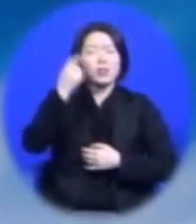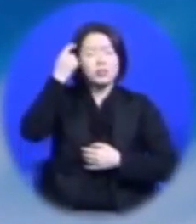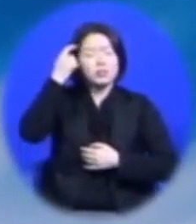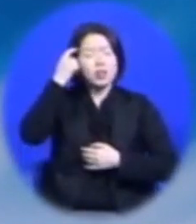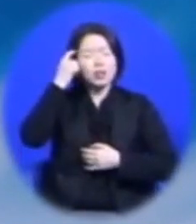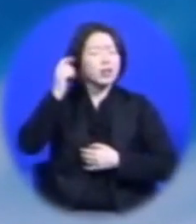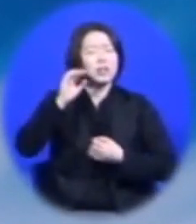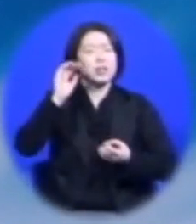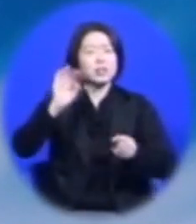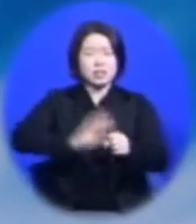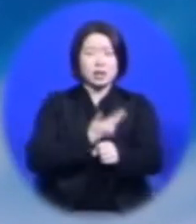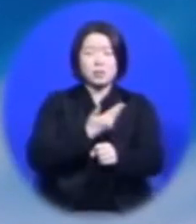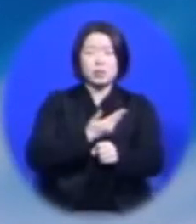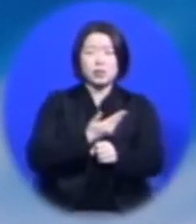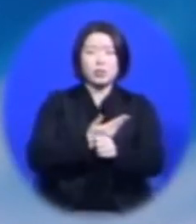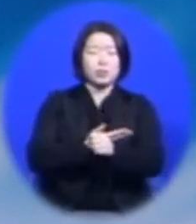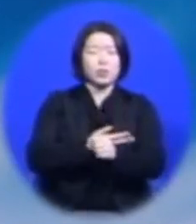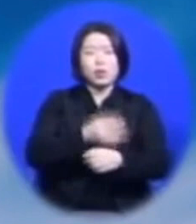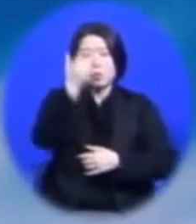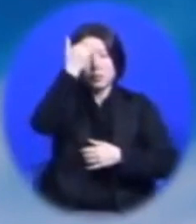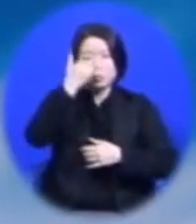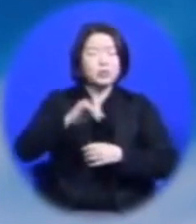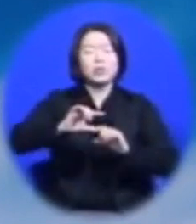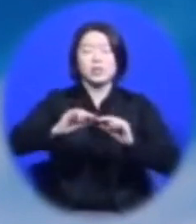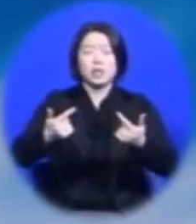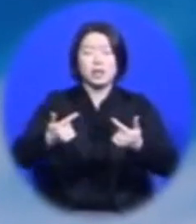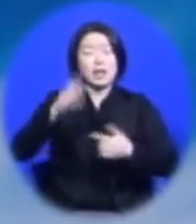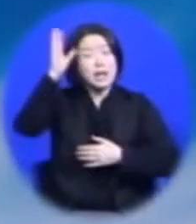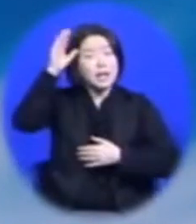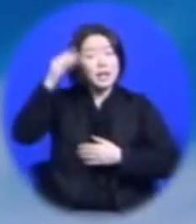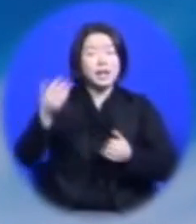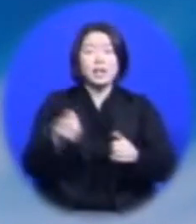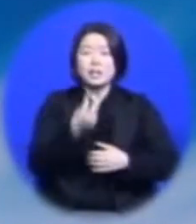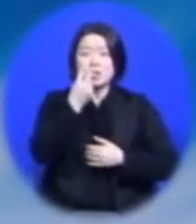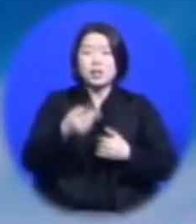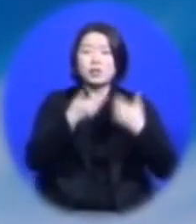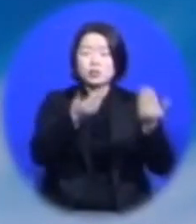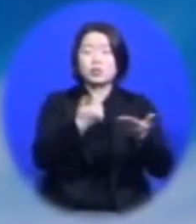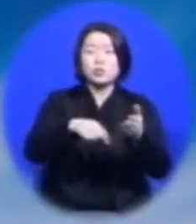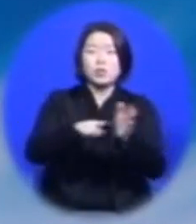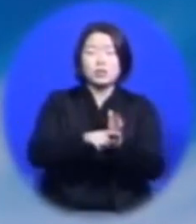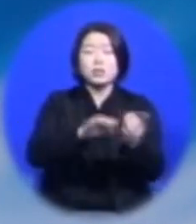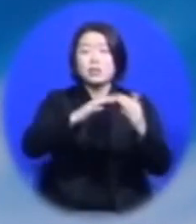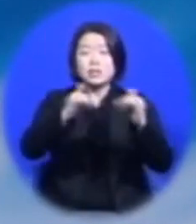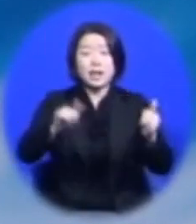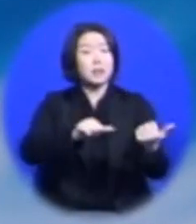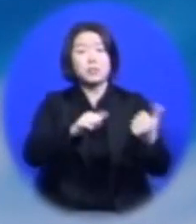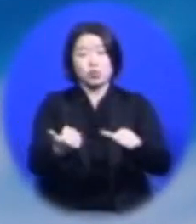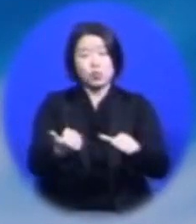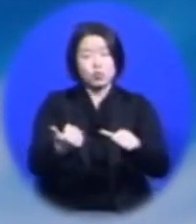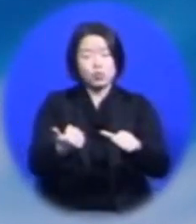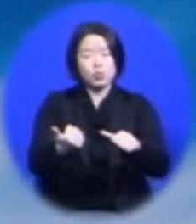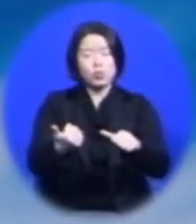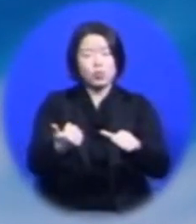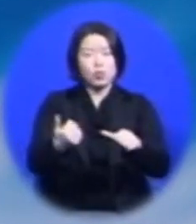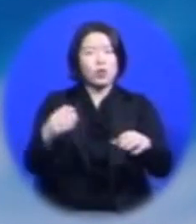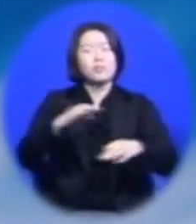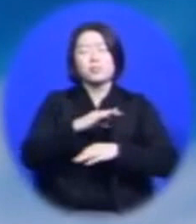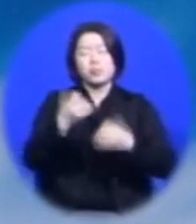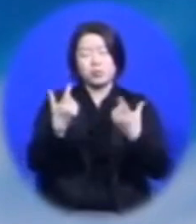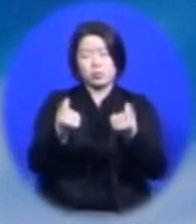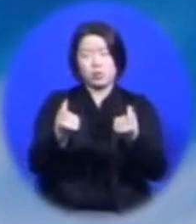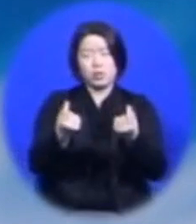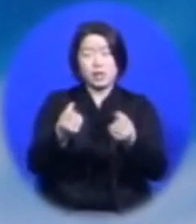일이고 비윤리적인 일이죠. 어떻게 개를 살리려고 사람을 죽이나 말이에요. 개가 다른